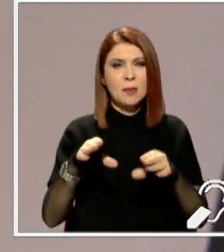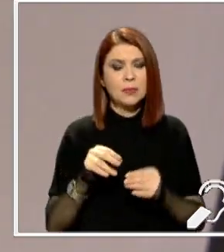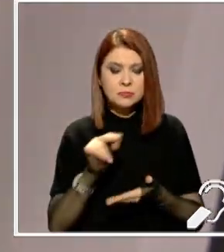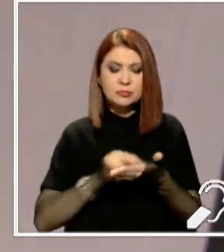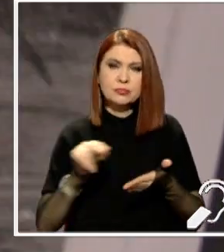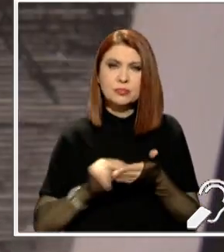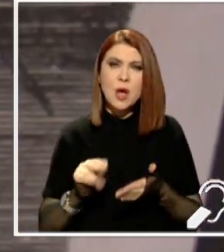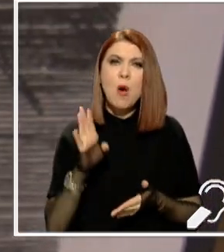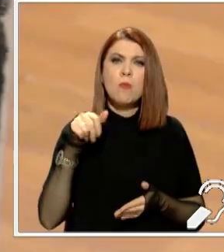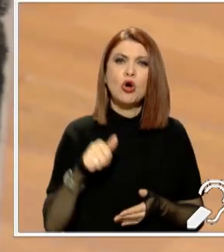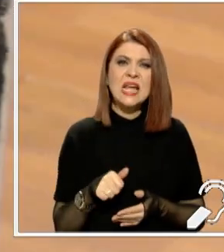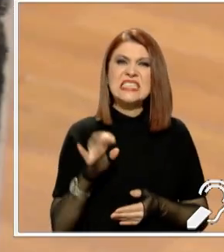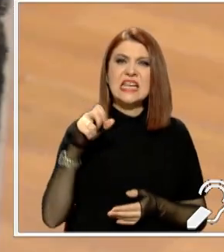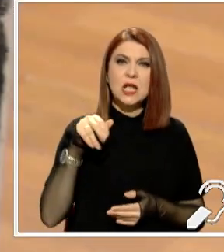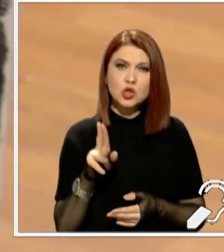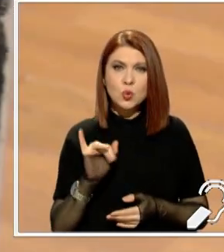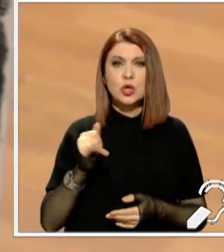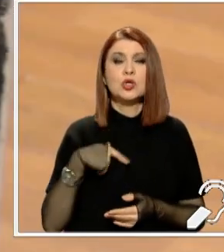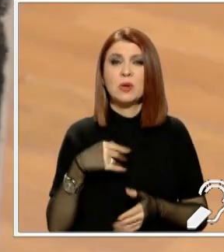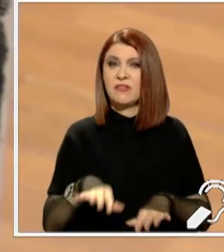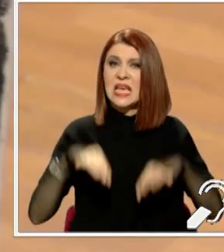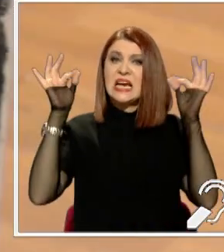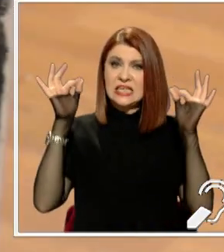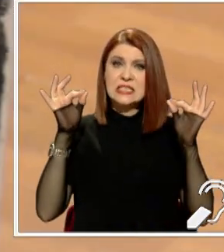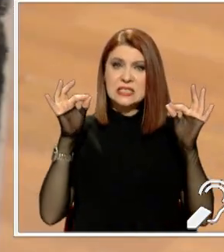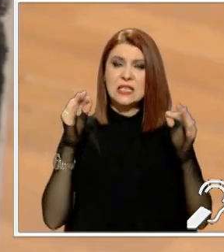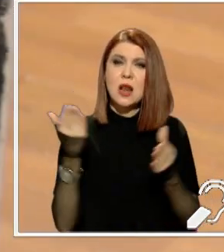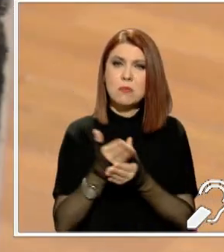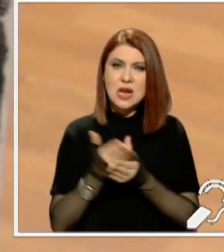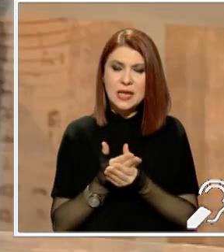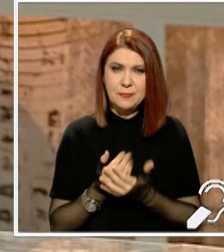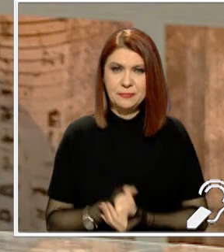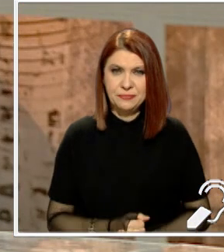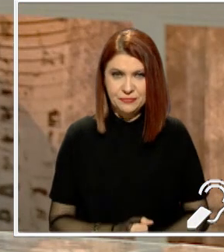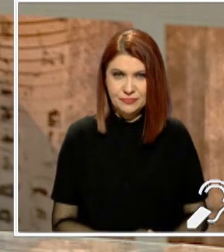prefața lui Bogdan Alexandru Stănescu și poate fi găsită deja în librării.